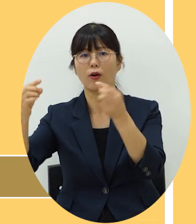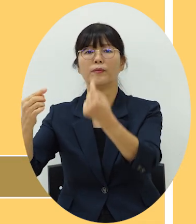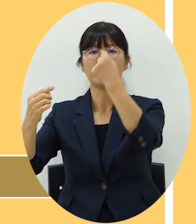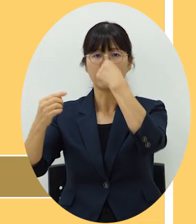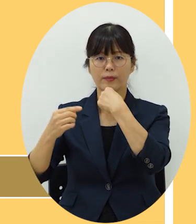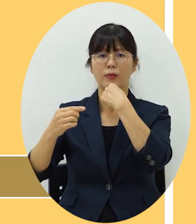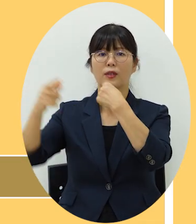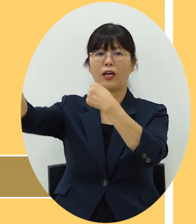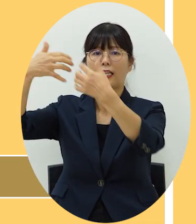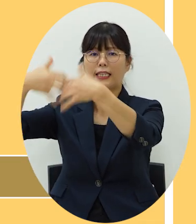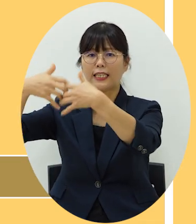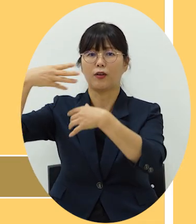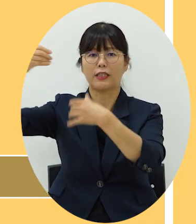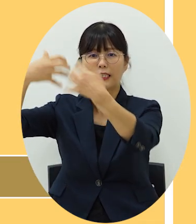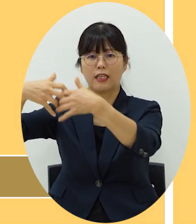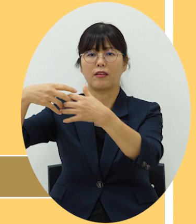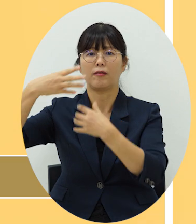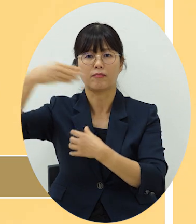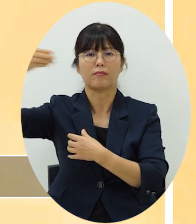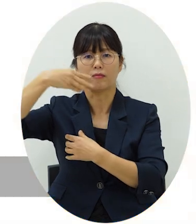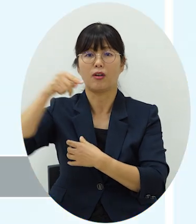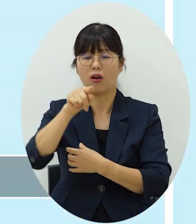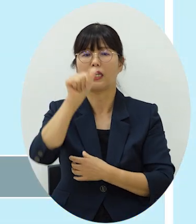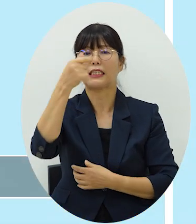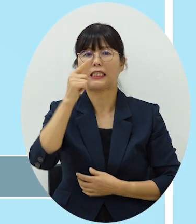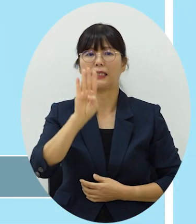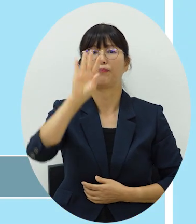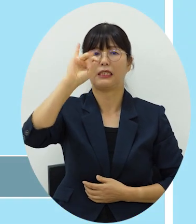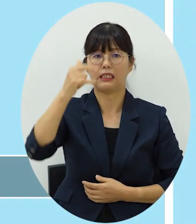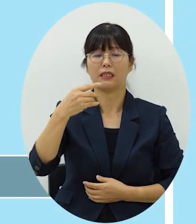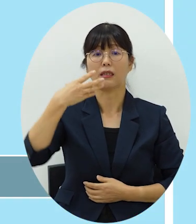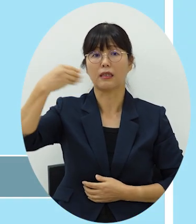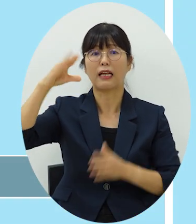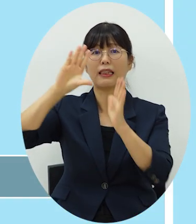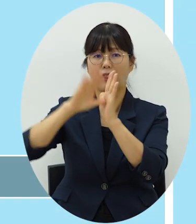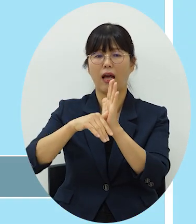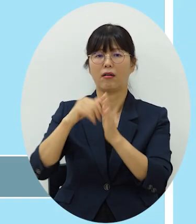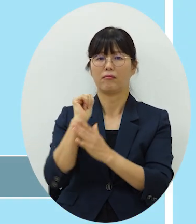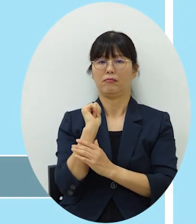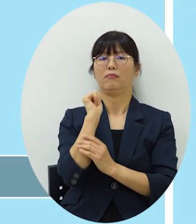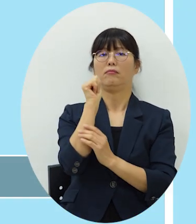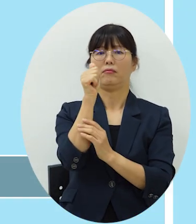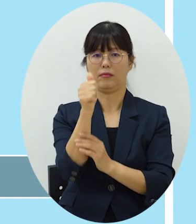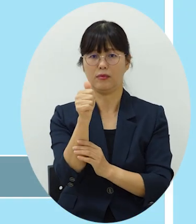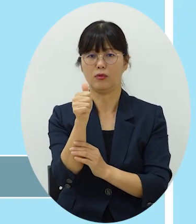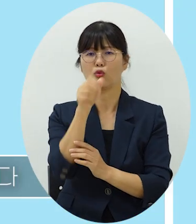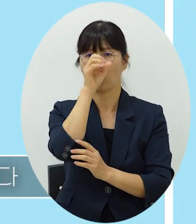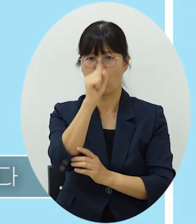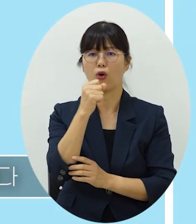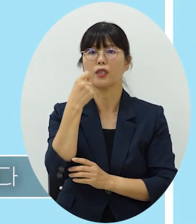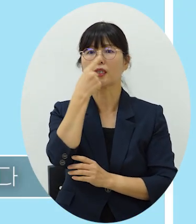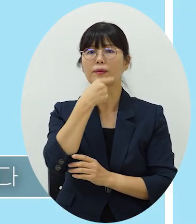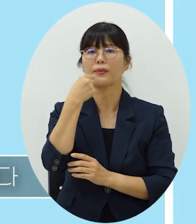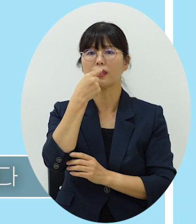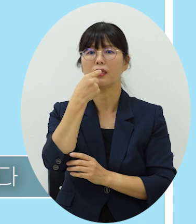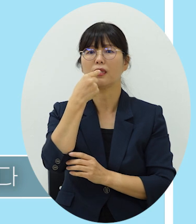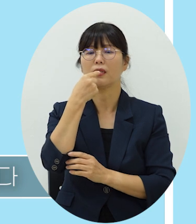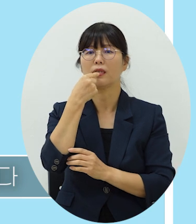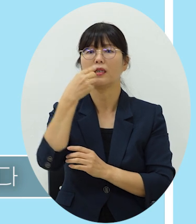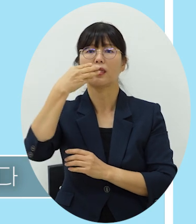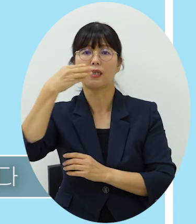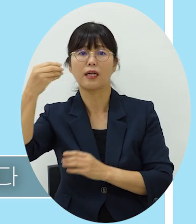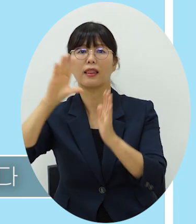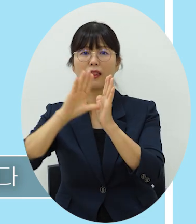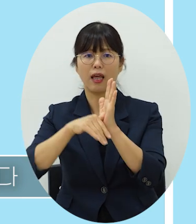흡인기계로 제거하는 것을 흡인이라 합니다. 흡인할 때는 상체를 반쯤 일으킨 자세가 좋으며 입으로 흡인할